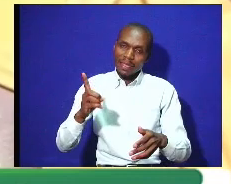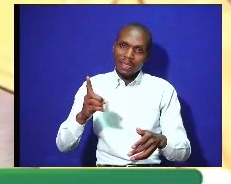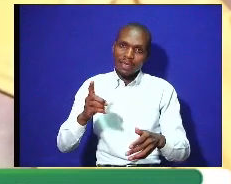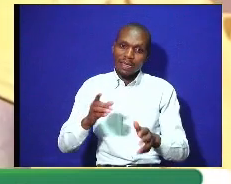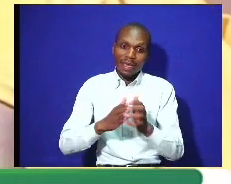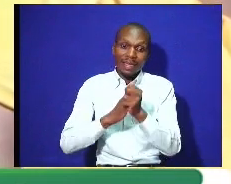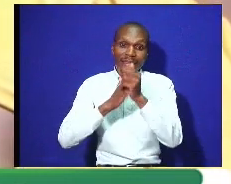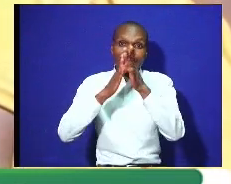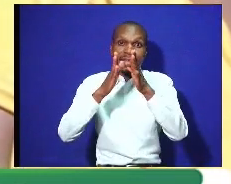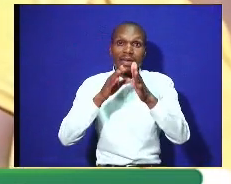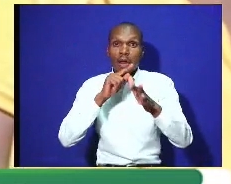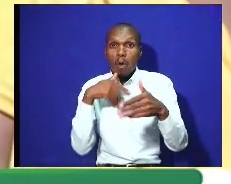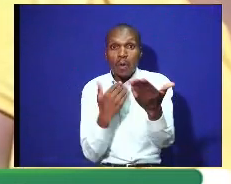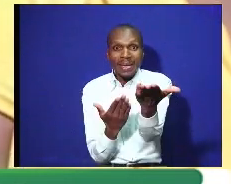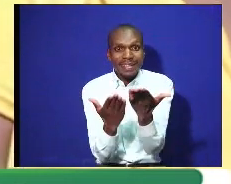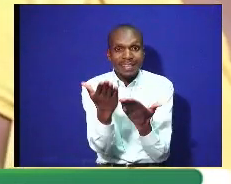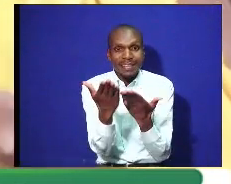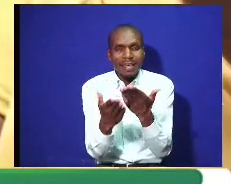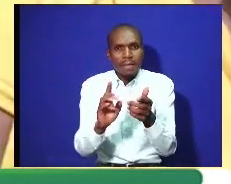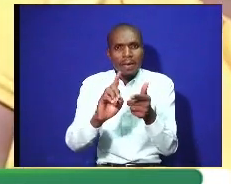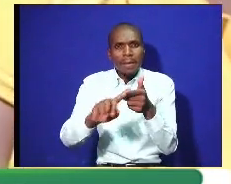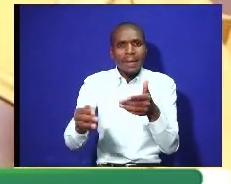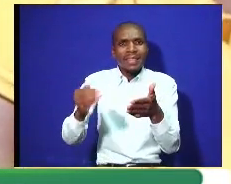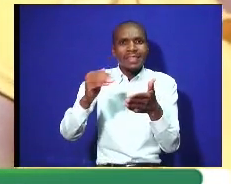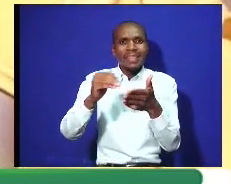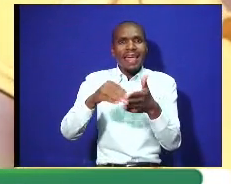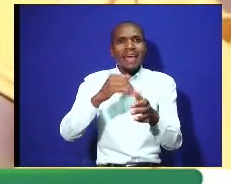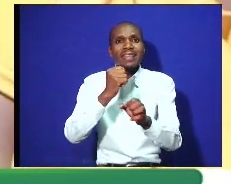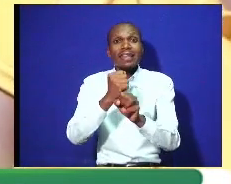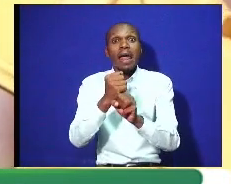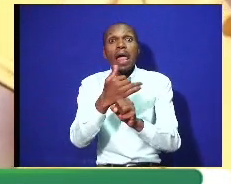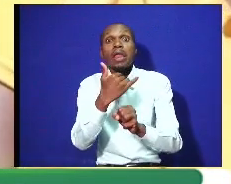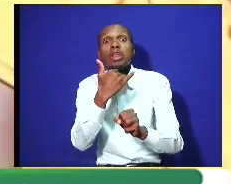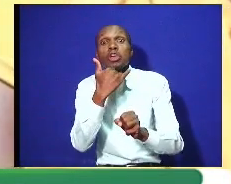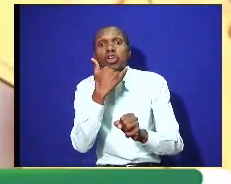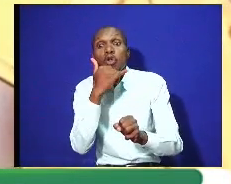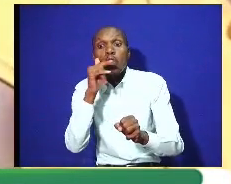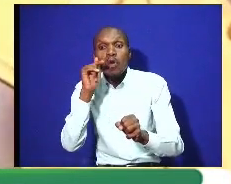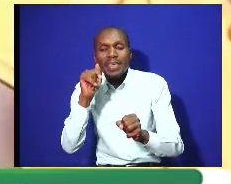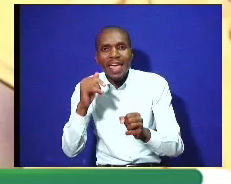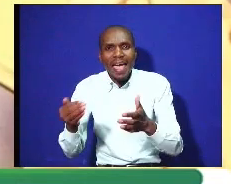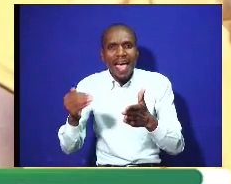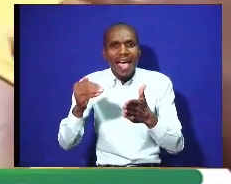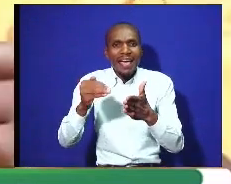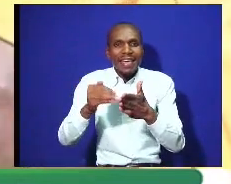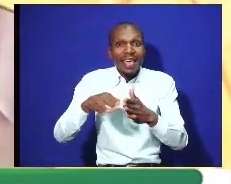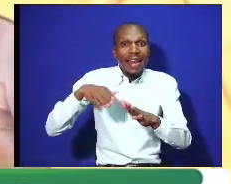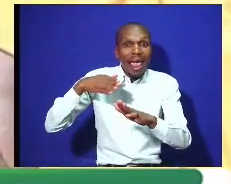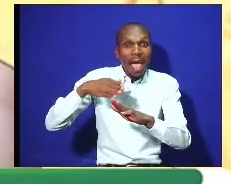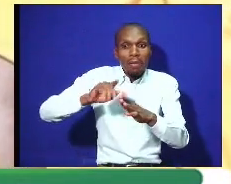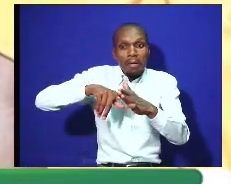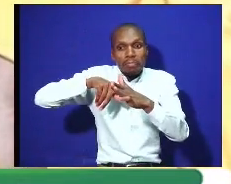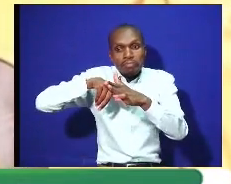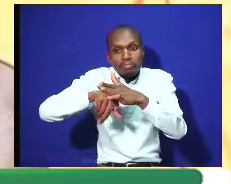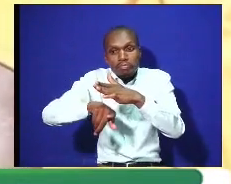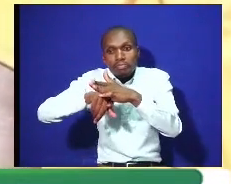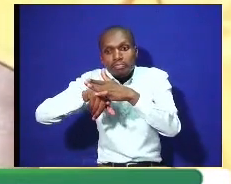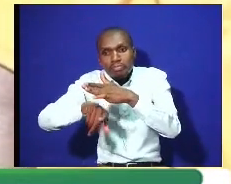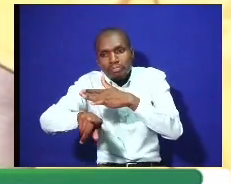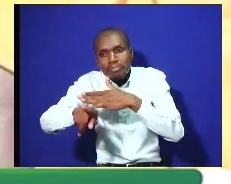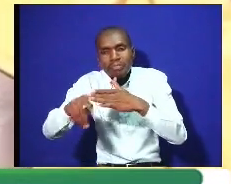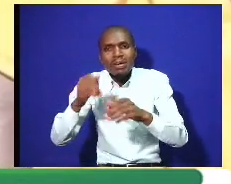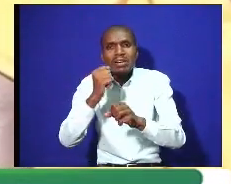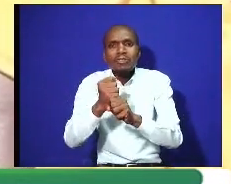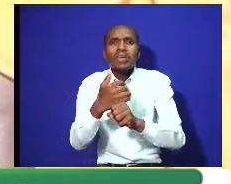tora. Rakini lende bono, okolira mangana mabe. Bono ikere baru ete ka ikaba kagenda bakaliana bakachiko kole